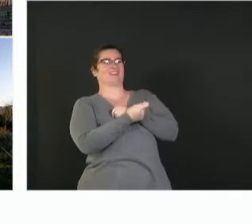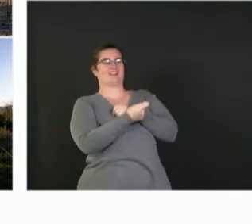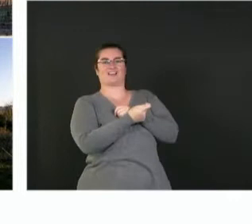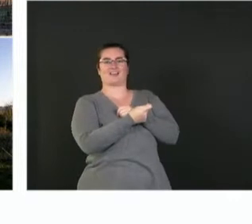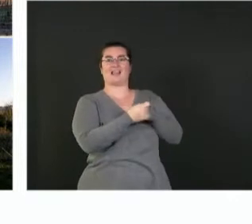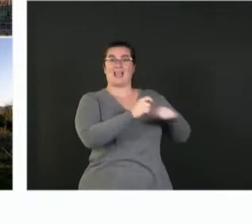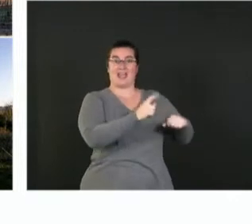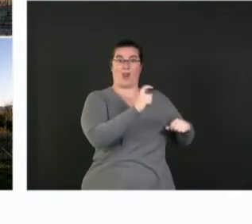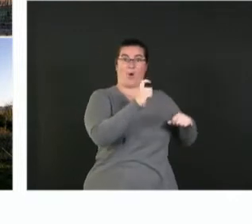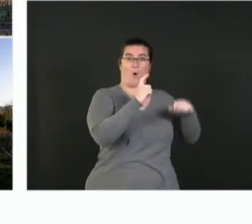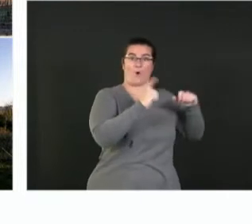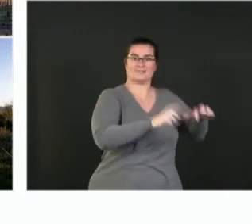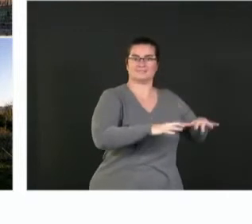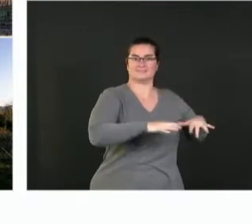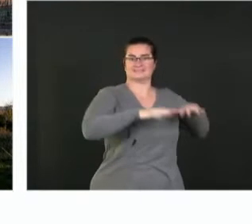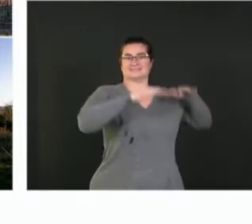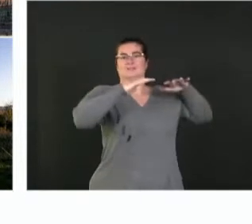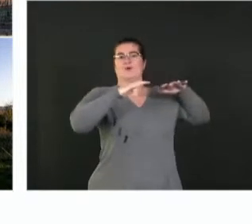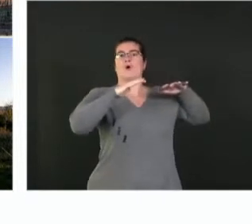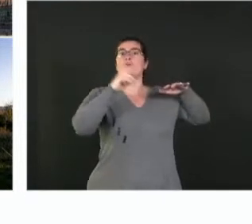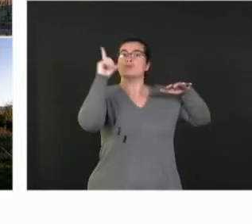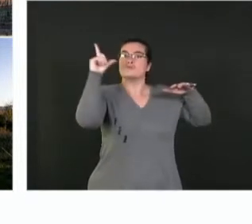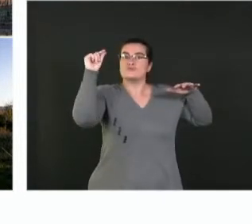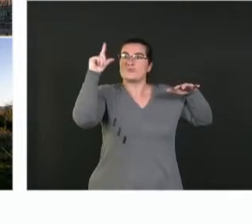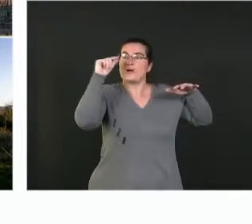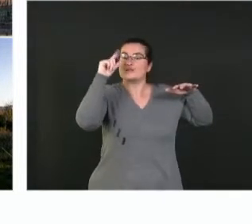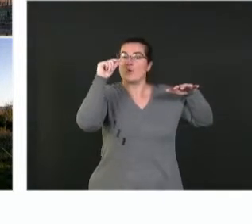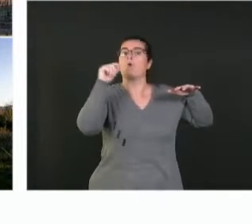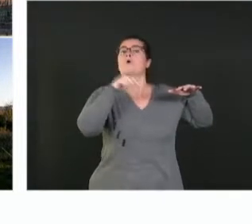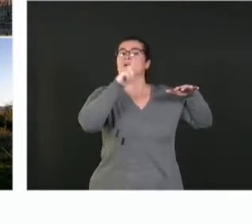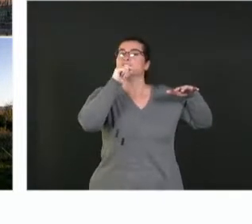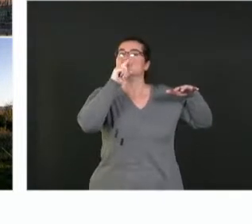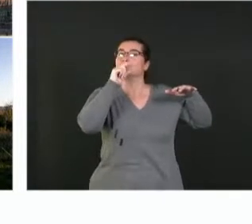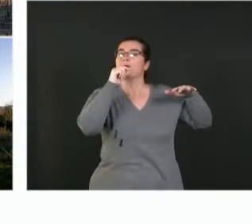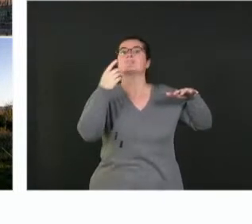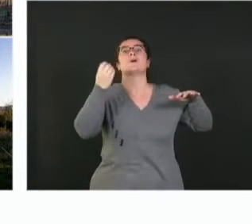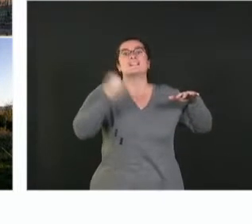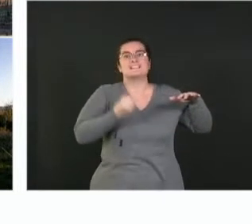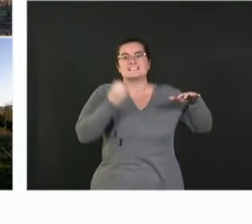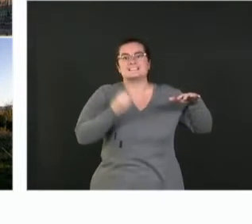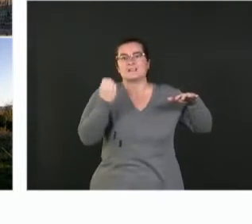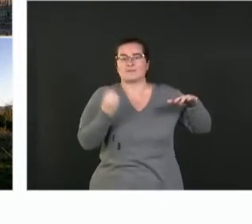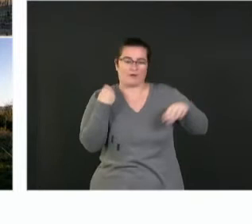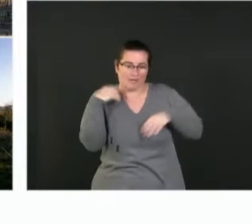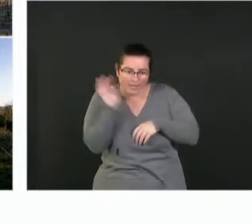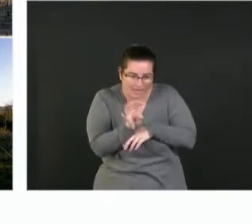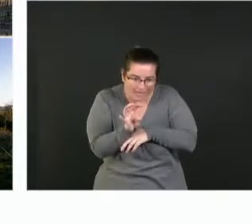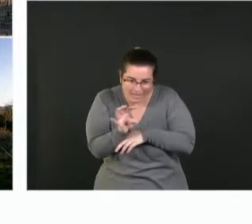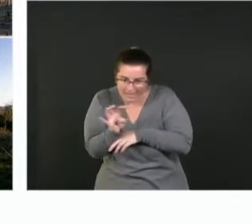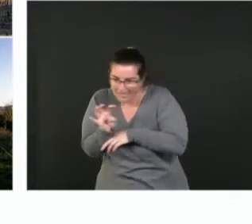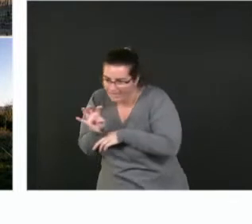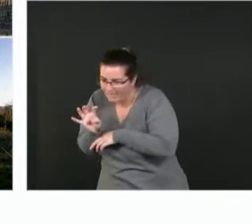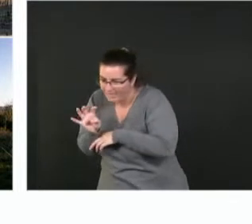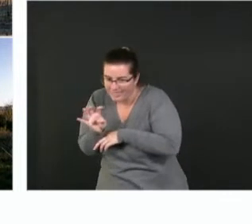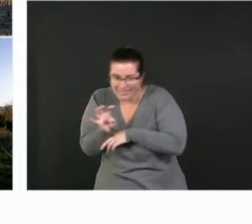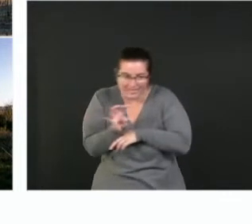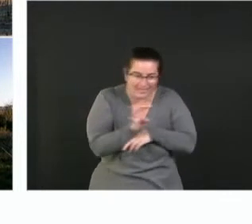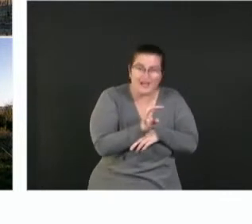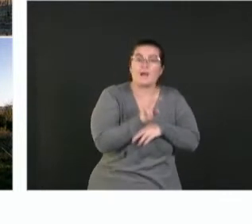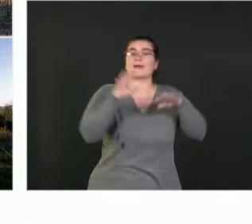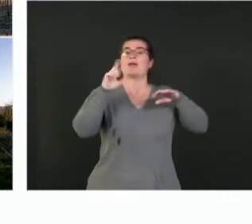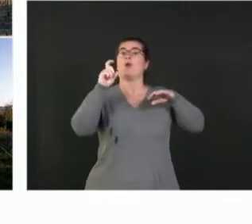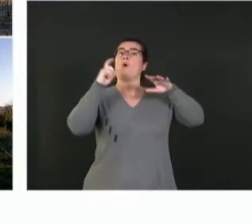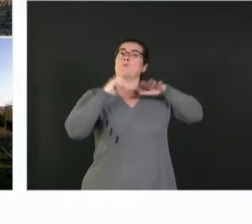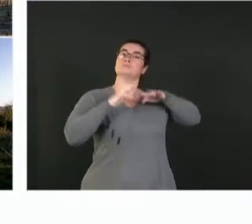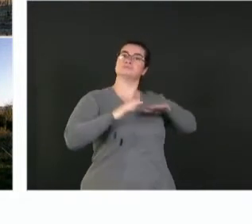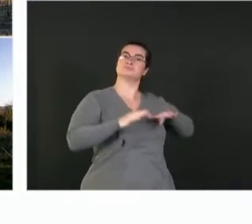générosité de l'eau, c'est à la fois de nous apporter des oiseaux. Enfin, quand les oiseaux sont là, les enfants des écoles viennent tous voir ce qui se passe à cet endroit-là. Et quand l'eau n'est